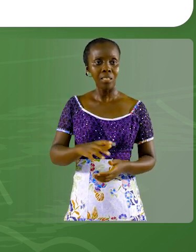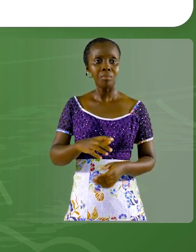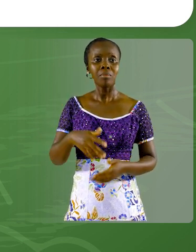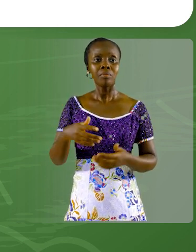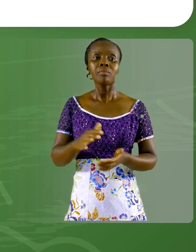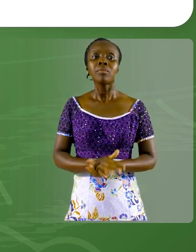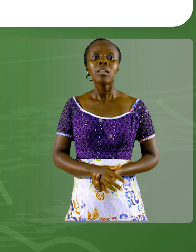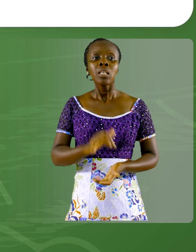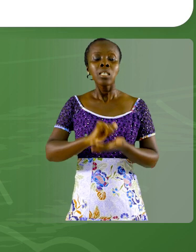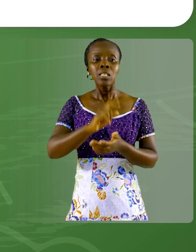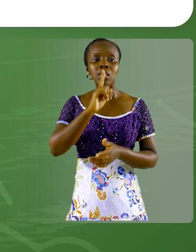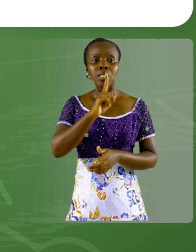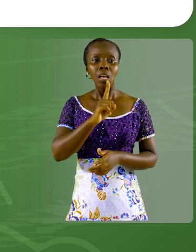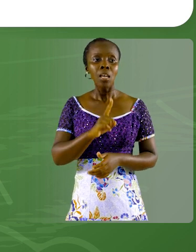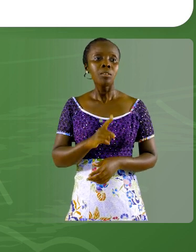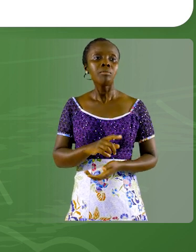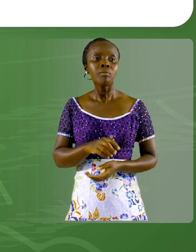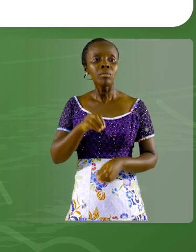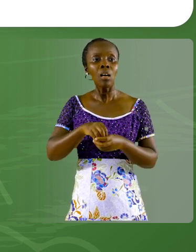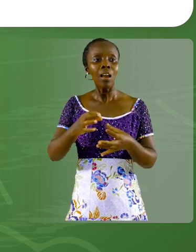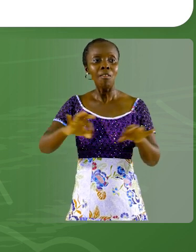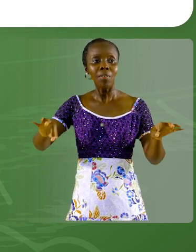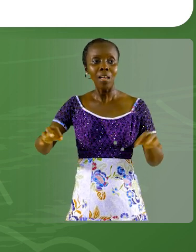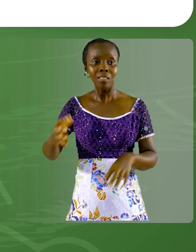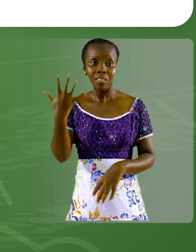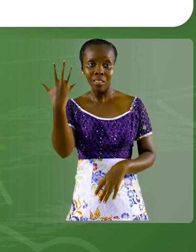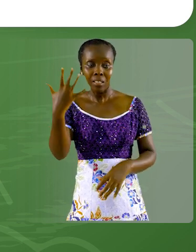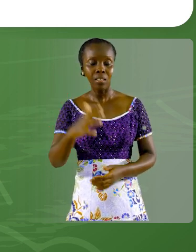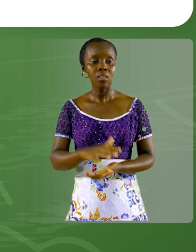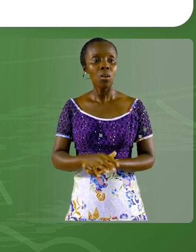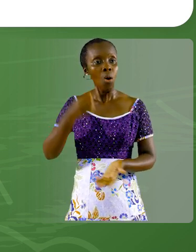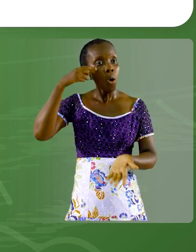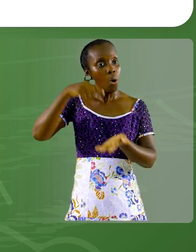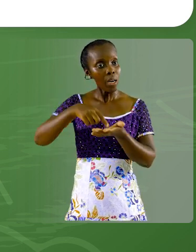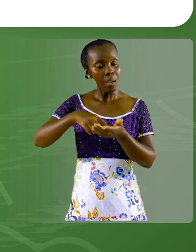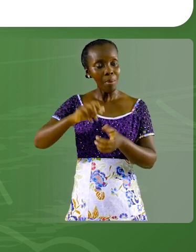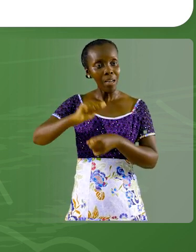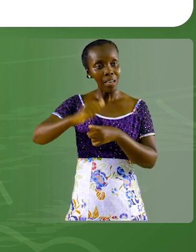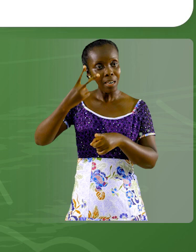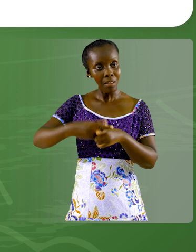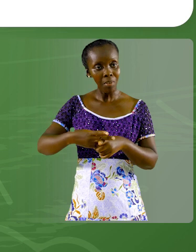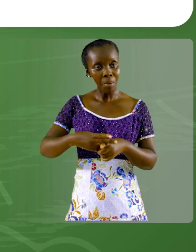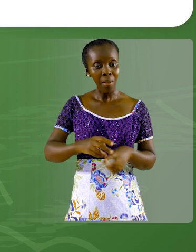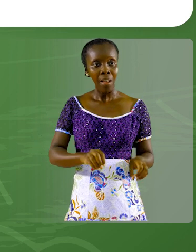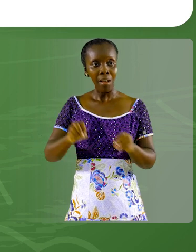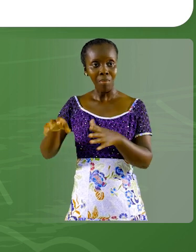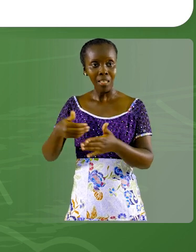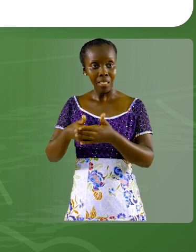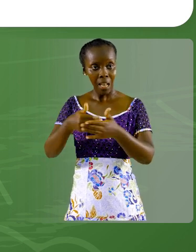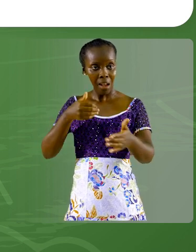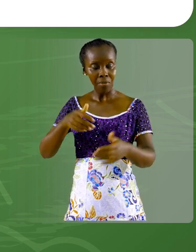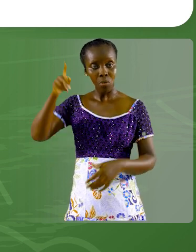C'est une œuvre totalement achevée. Nous remarquons que l'adverbe est placé avant le